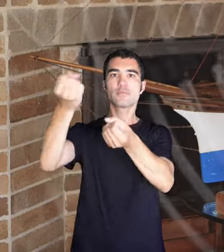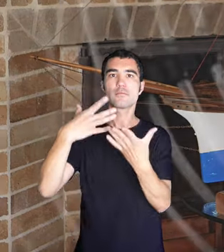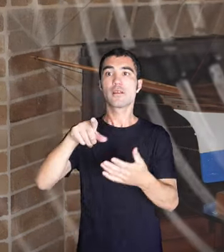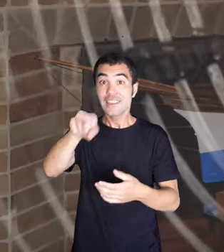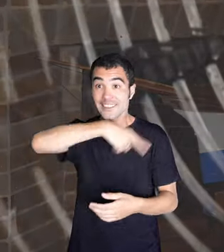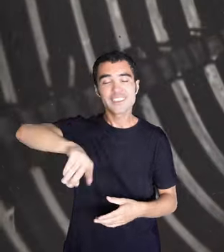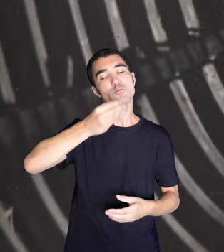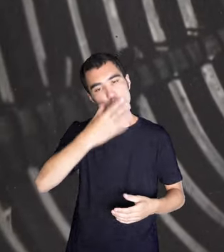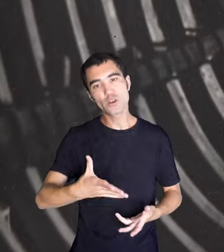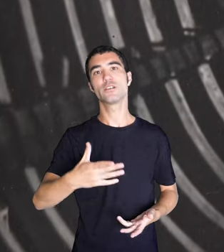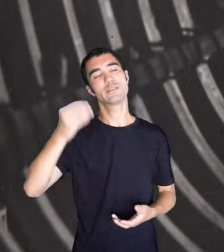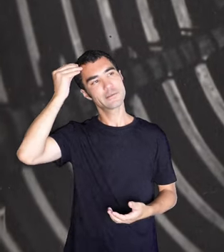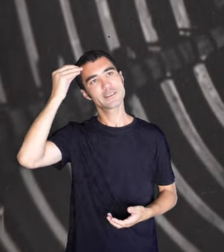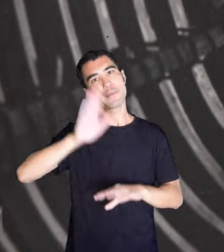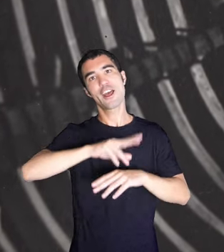se conservassin.